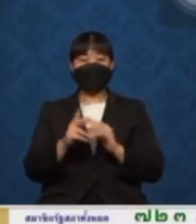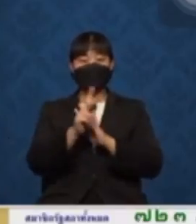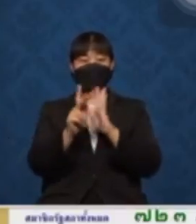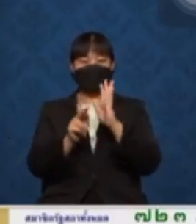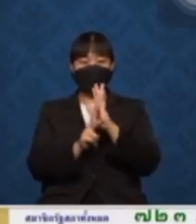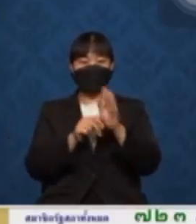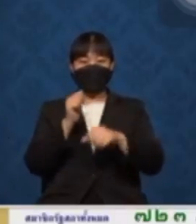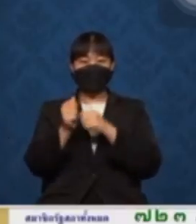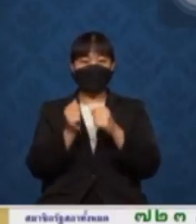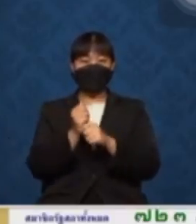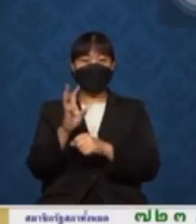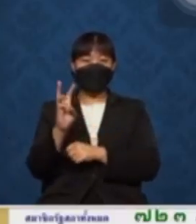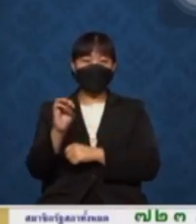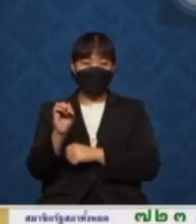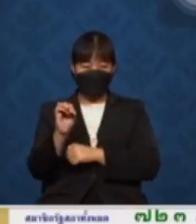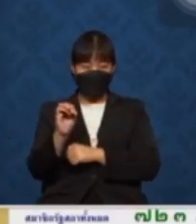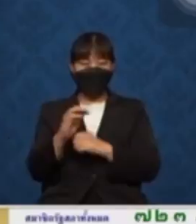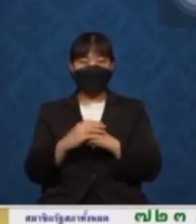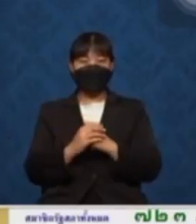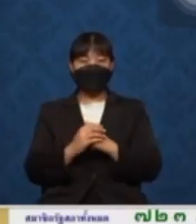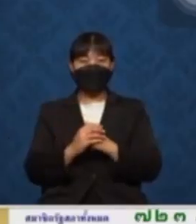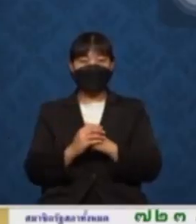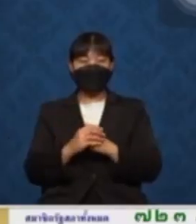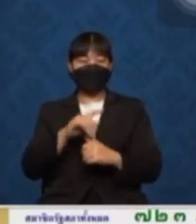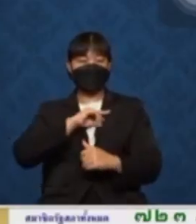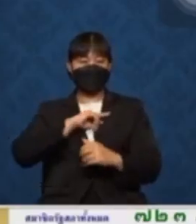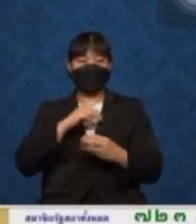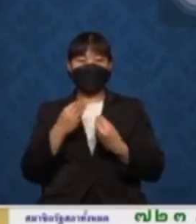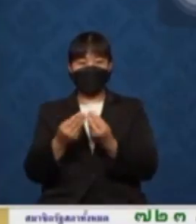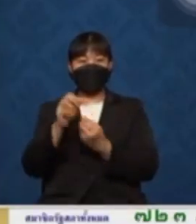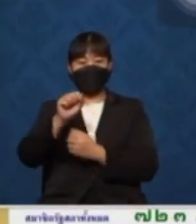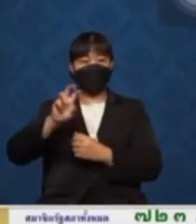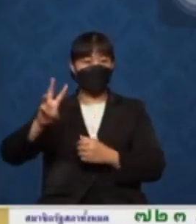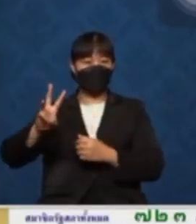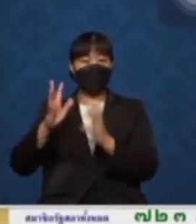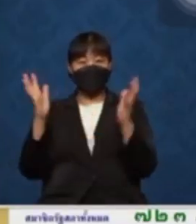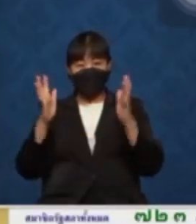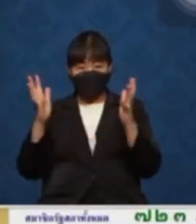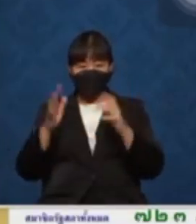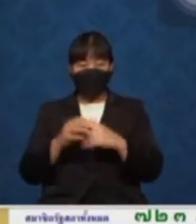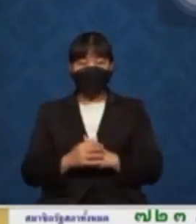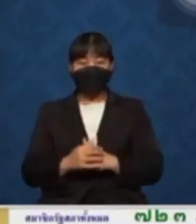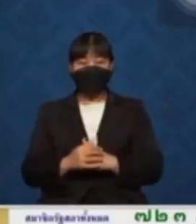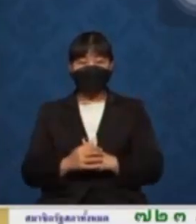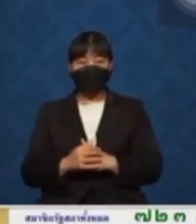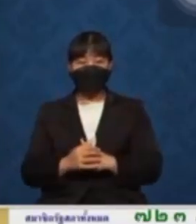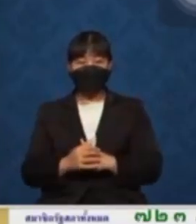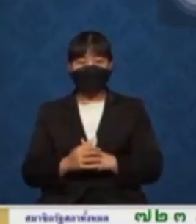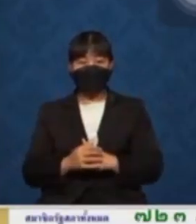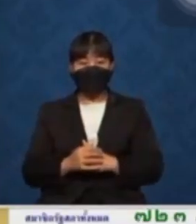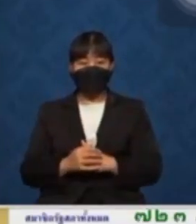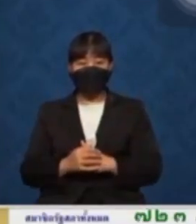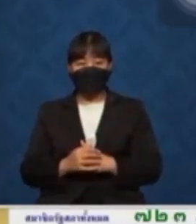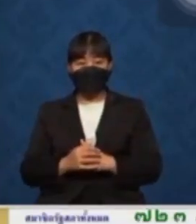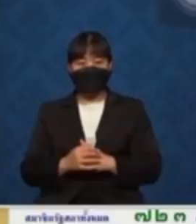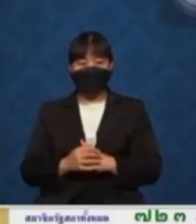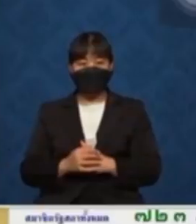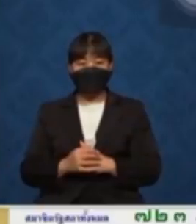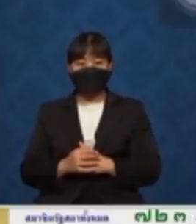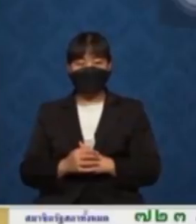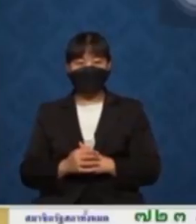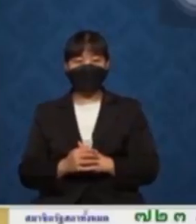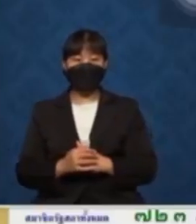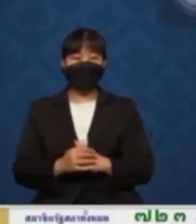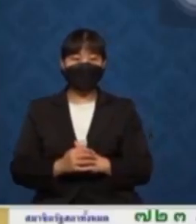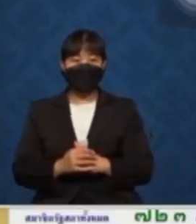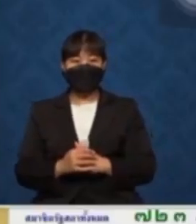ำนาจวุฒิสภาเยอะกว่าที่เคยเป็นมาในช่วงหลาย10ปีที่ผ่านมาในประการแรกนะครับการที่สว250คนที่มาจากการแต่งตั้ง